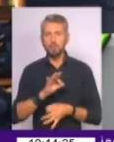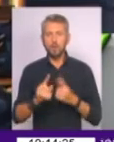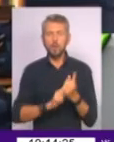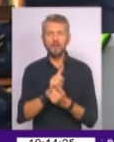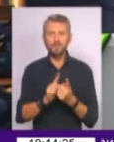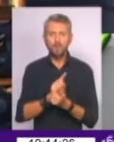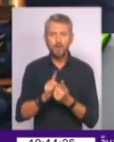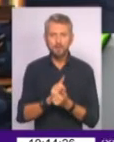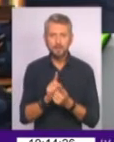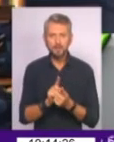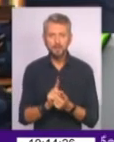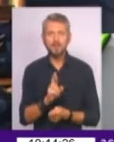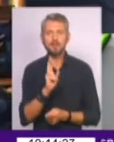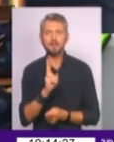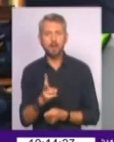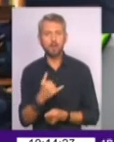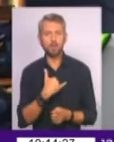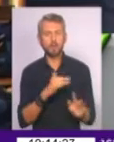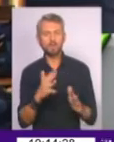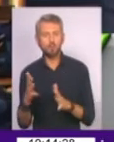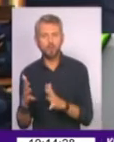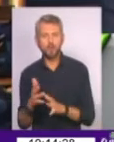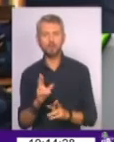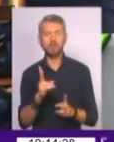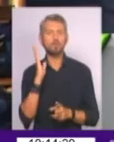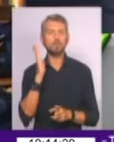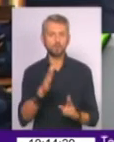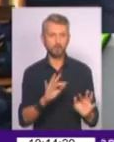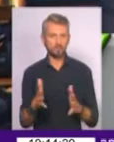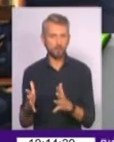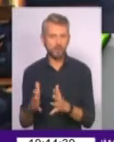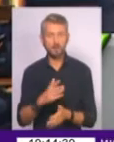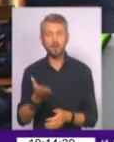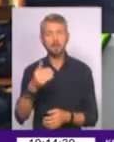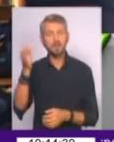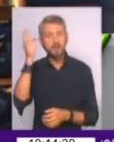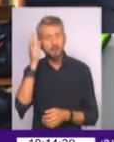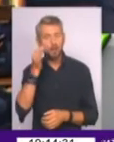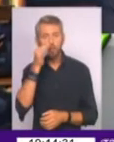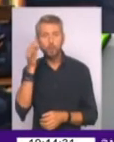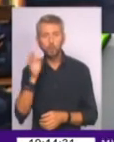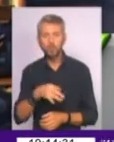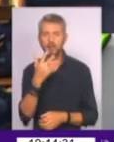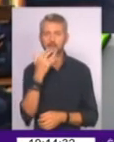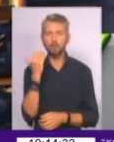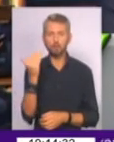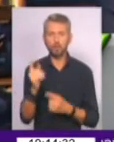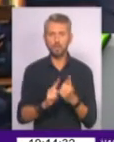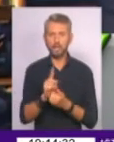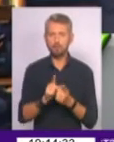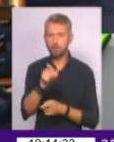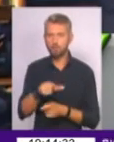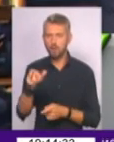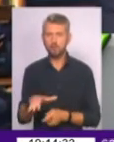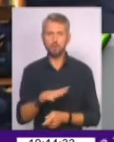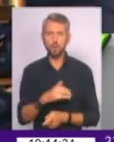реформи, як вони у нас відбуваються, як будуть відбуватися. Згадаємо і досвід закордонних реформаторів, було